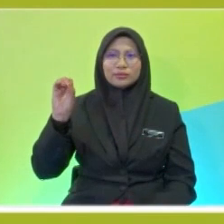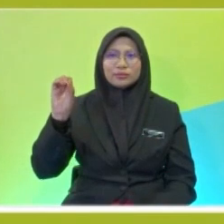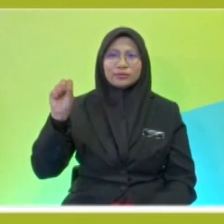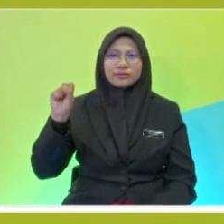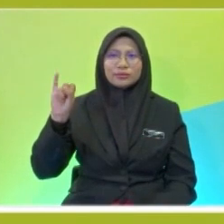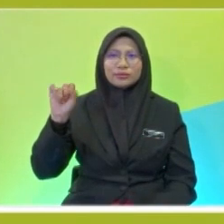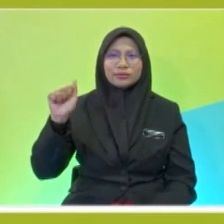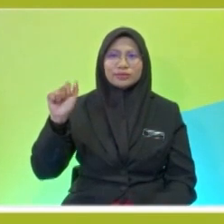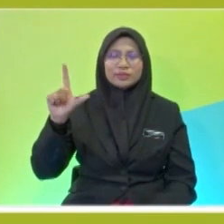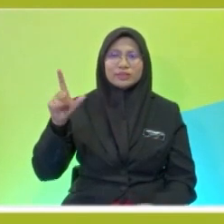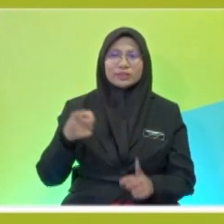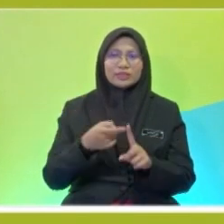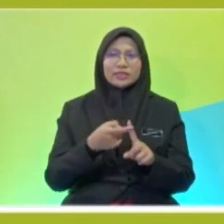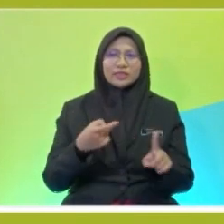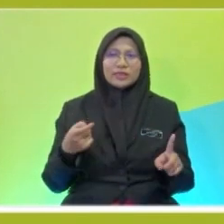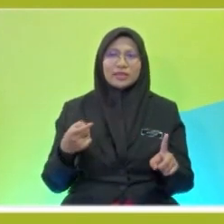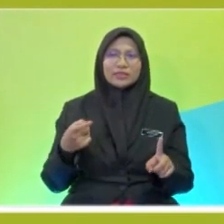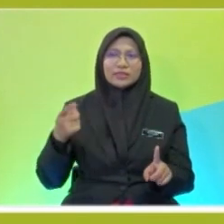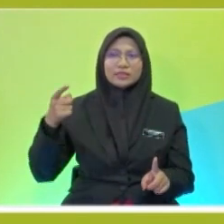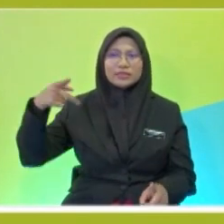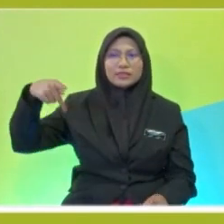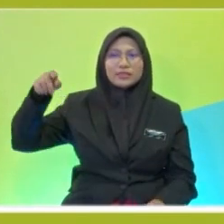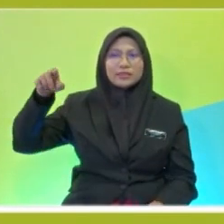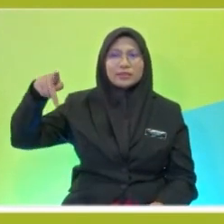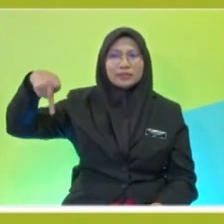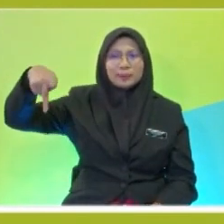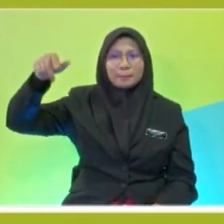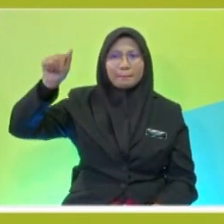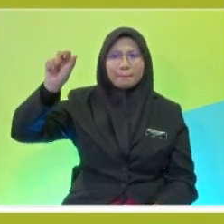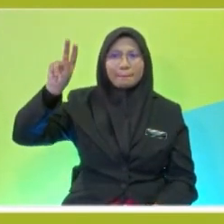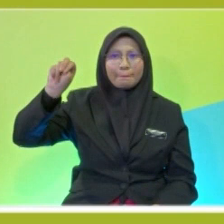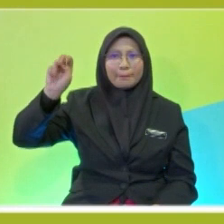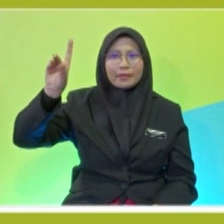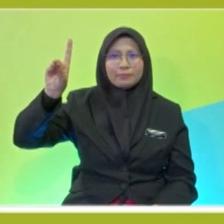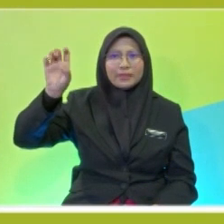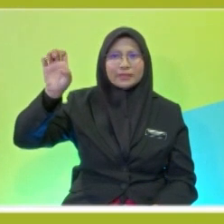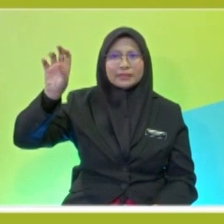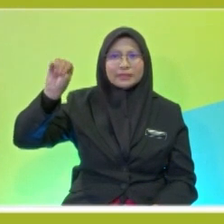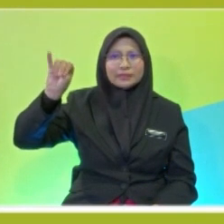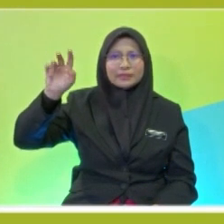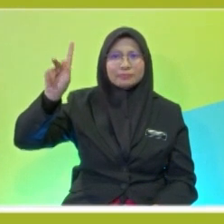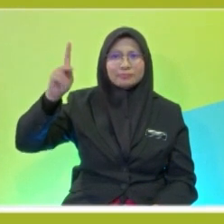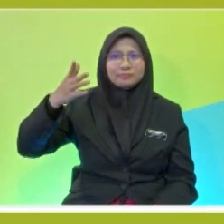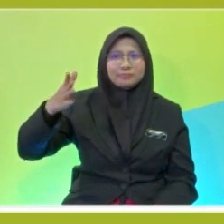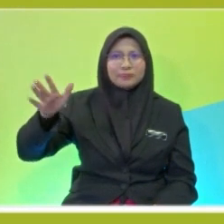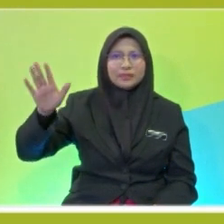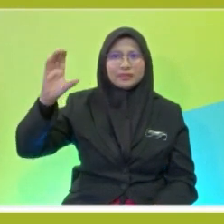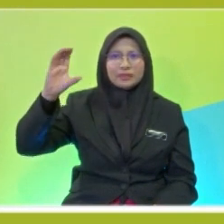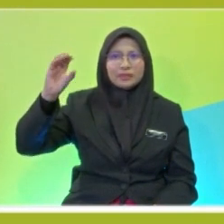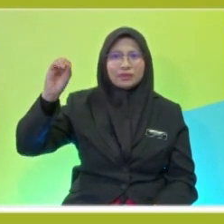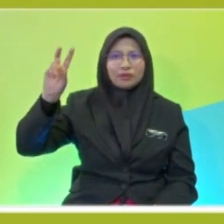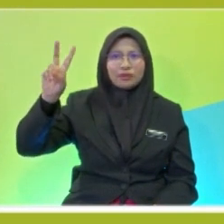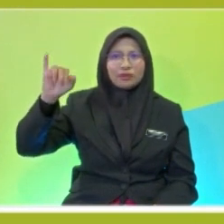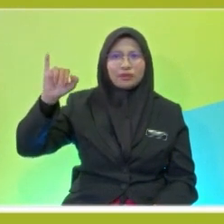oke apa agaknya ya aku agaknya perubahan sosial yang dialami oleh warga emas ketika pandemik 19